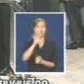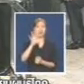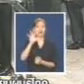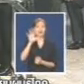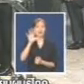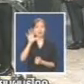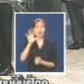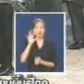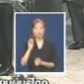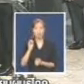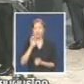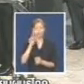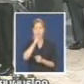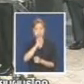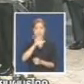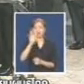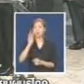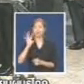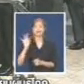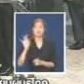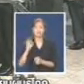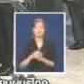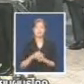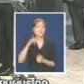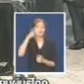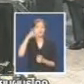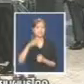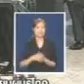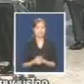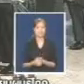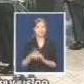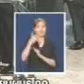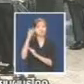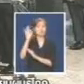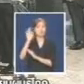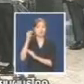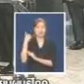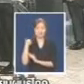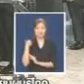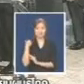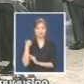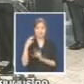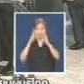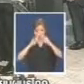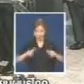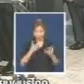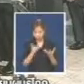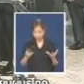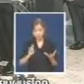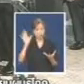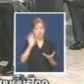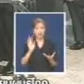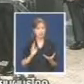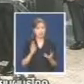วิ่งหนีหรือว่าเขาไม่ต้องอาศัยเพื่อที่ 9ฟ้ามีไม่ใช่แค่เอาไปถึงหน้าอย่างเดียวนะคะ